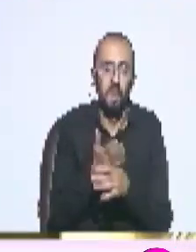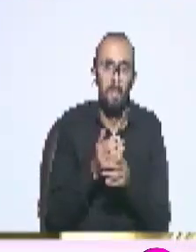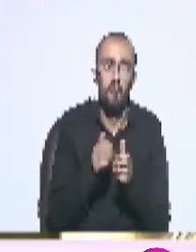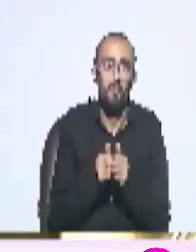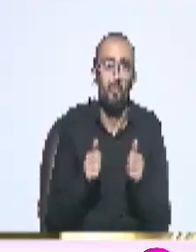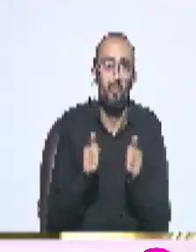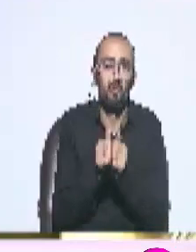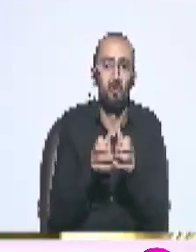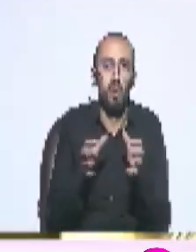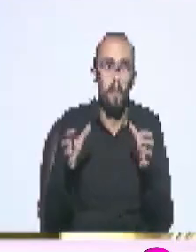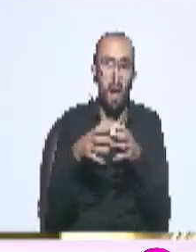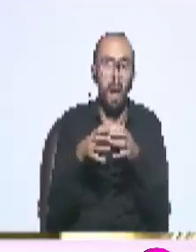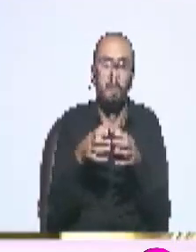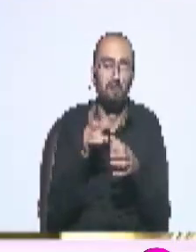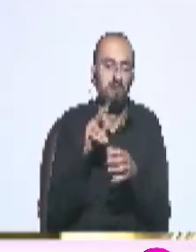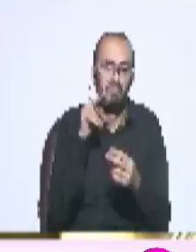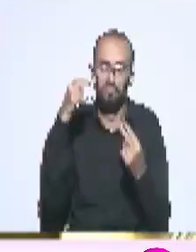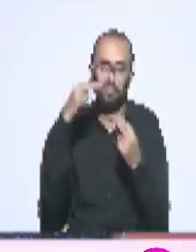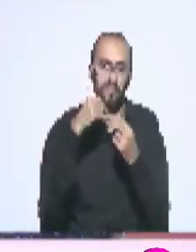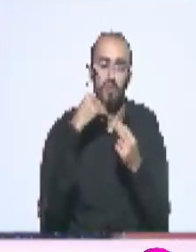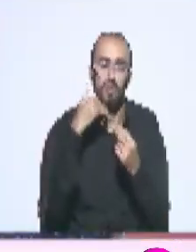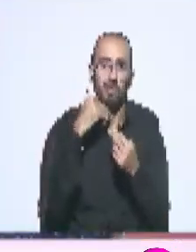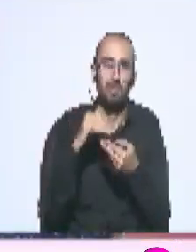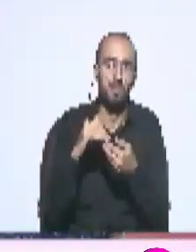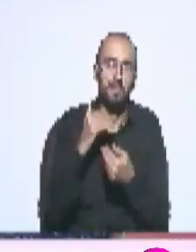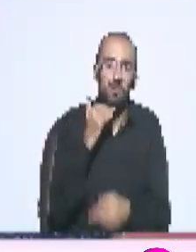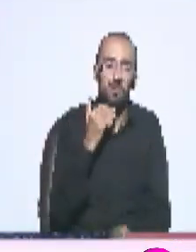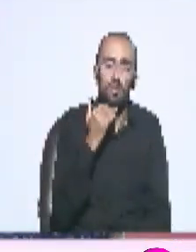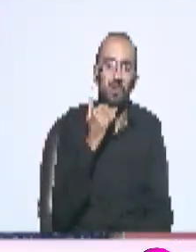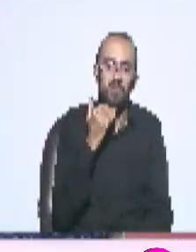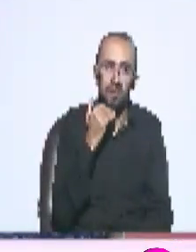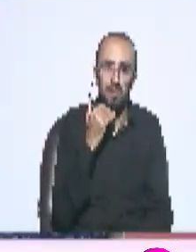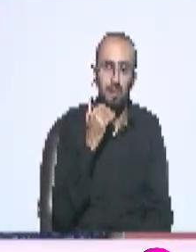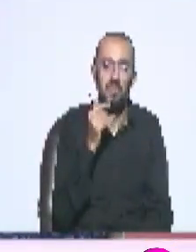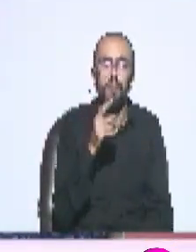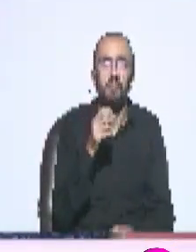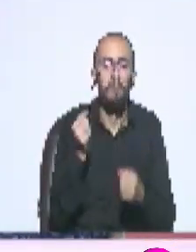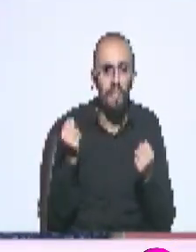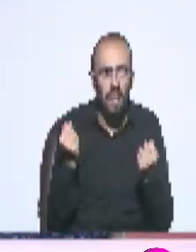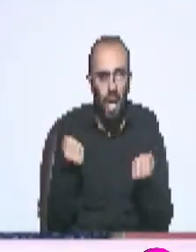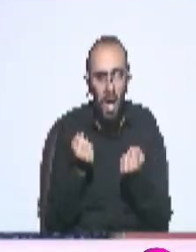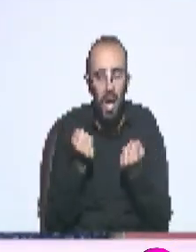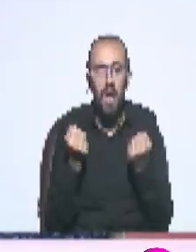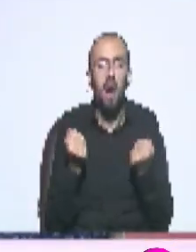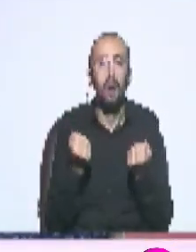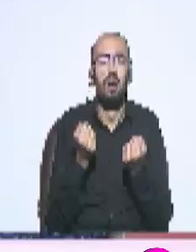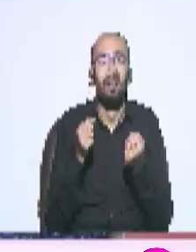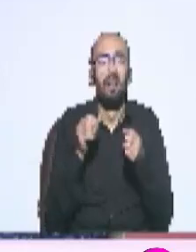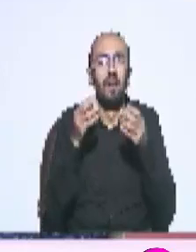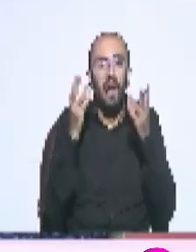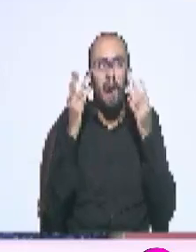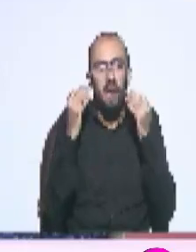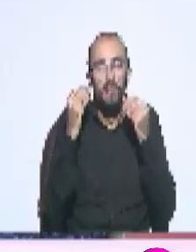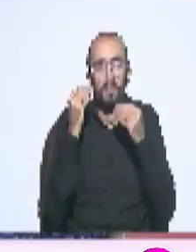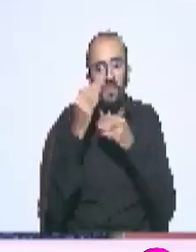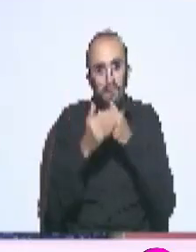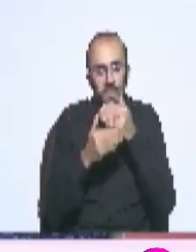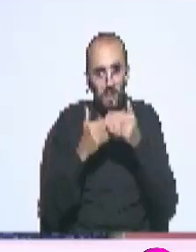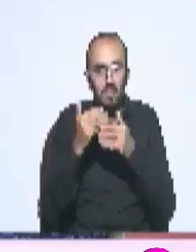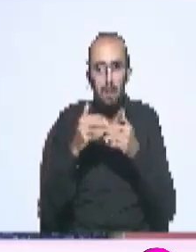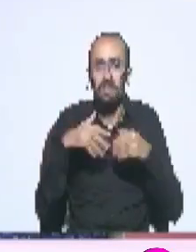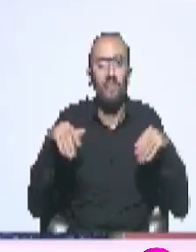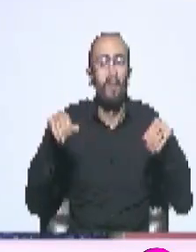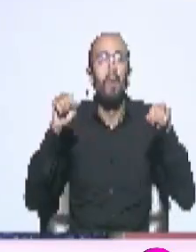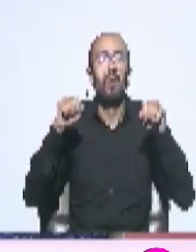الخارجي ان هو مش مش شايف اللي بعمله بالظبط انا بنحاول ان احنا ما يعني نتعلم ومع الوقت ما نبقاش